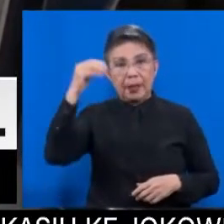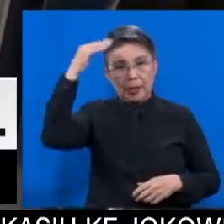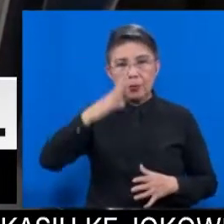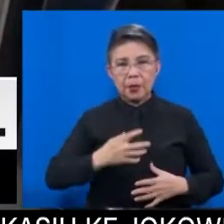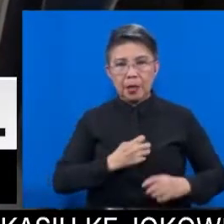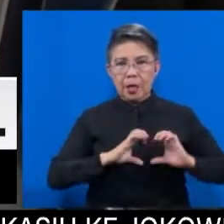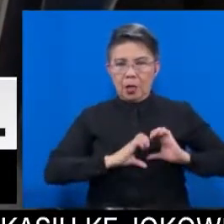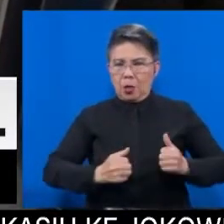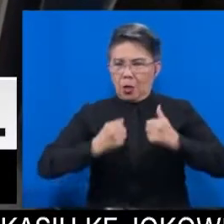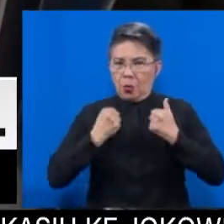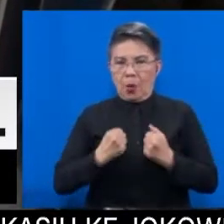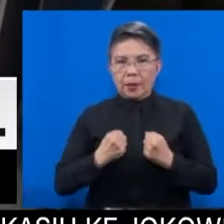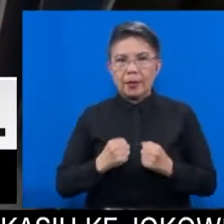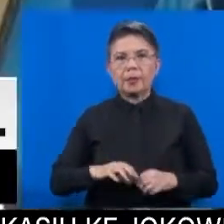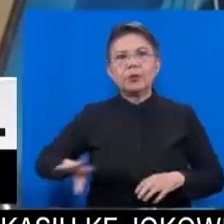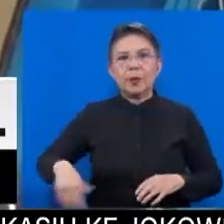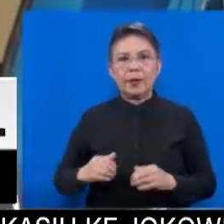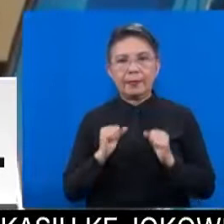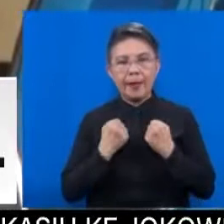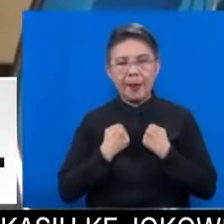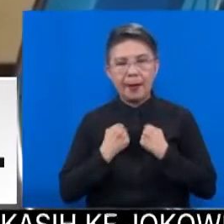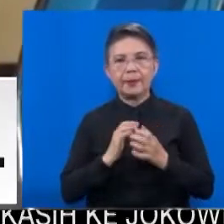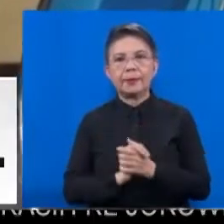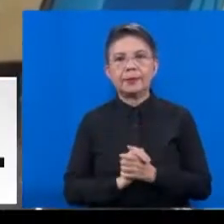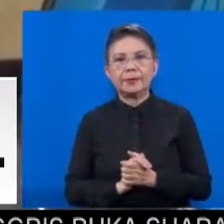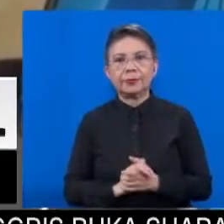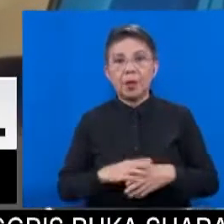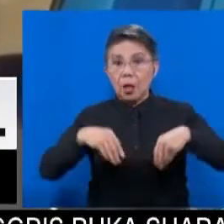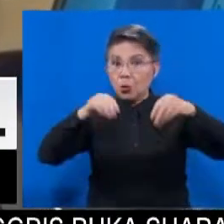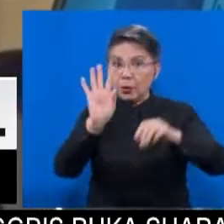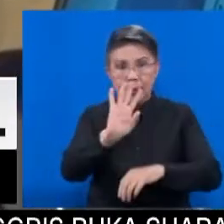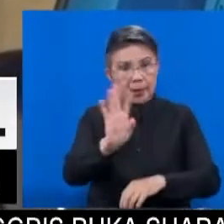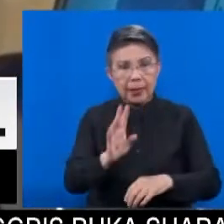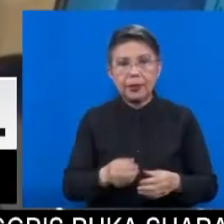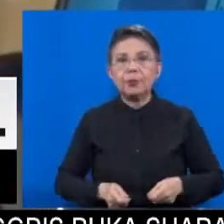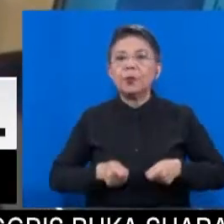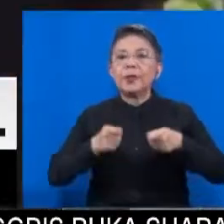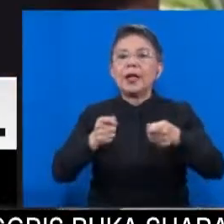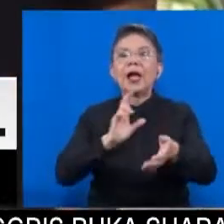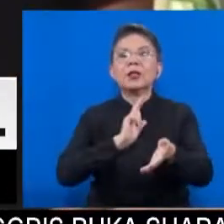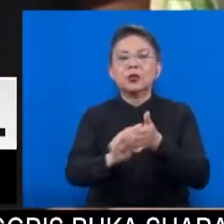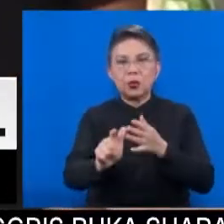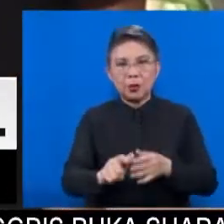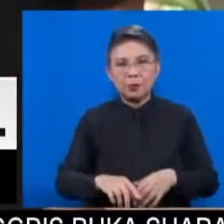Ridwan Kamil beserta keluarganya. Tidak untuk dijual, Ahyak berniat memberikan lukisan pasir